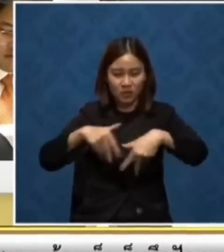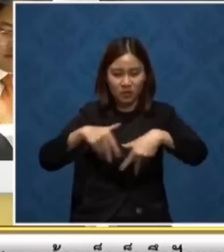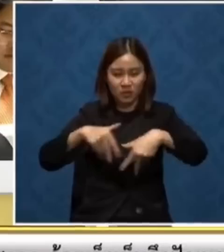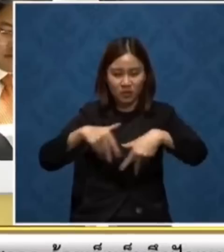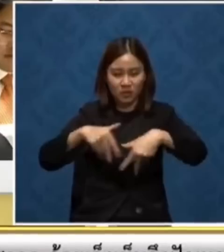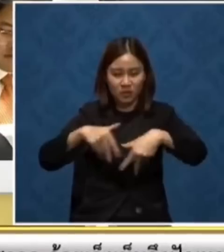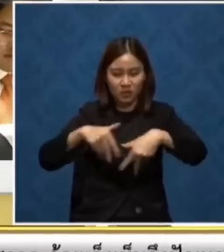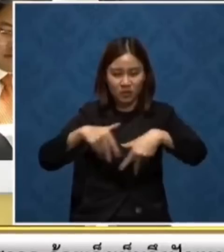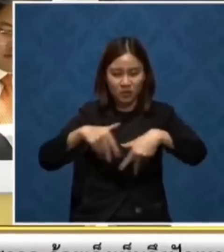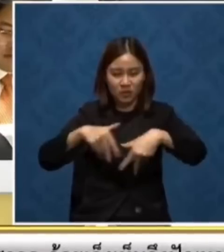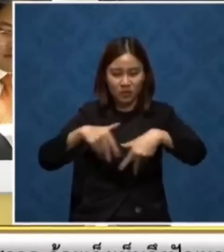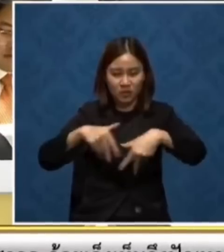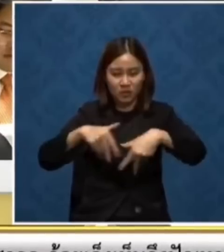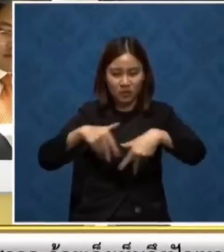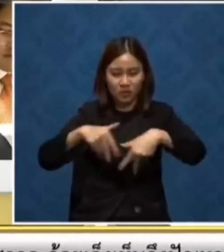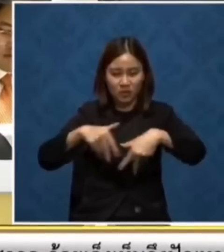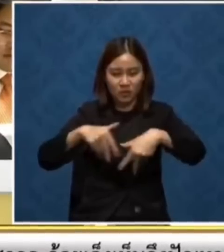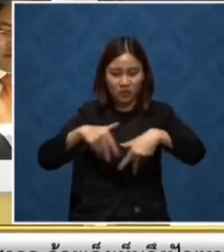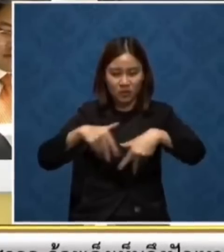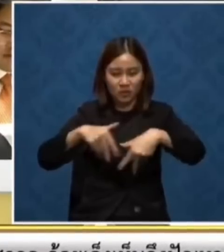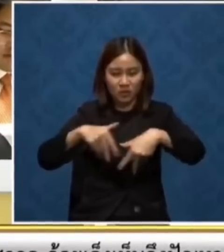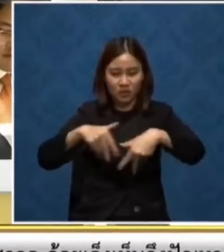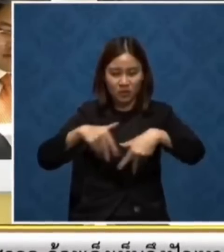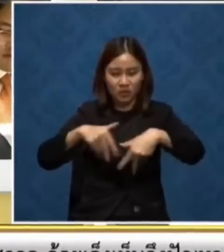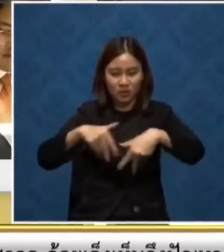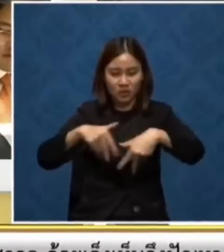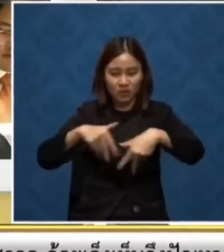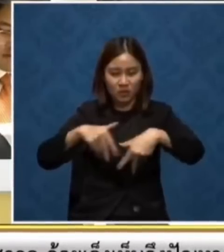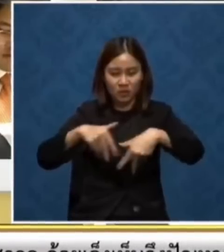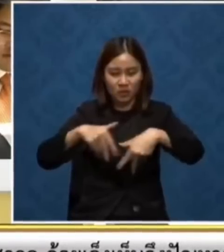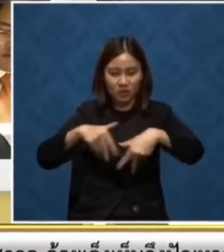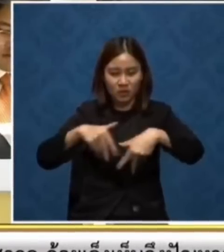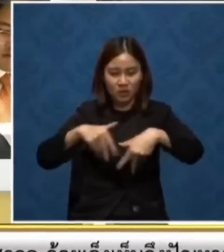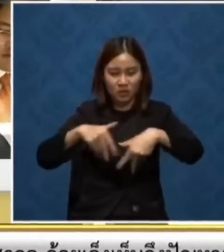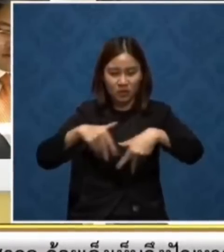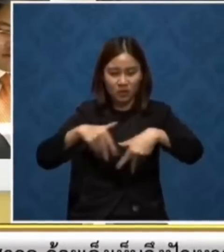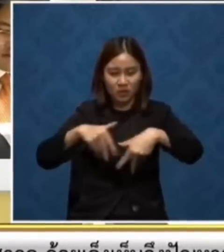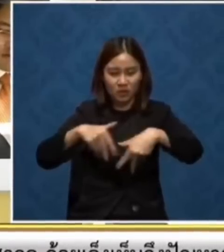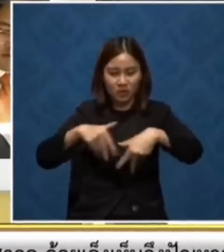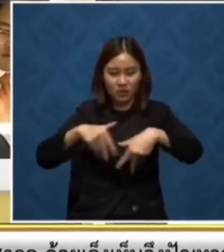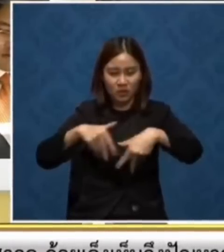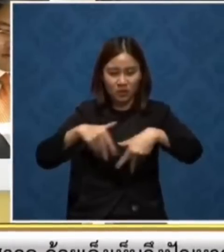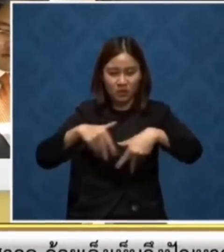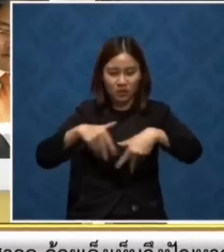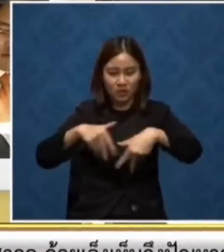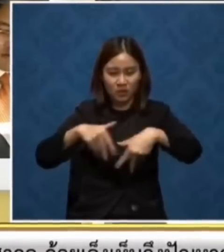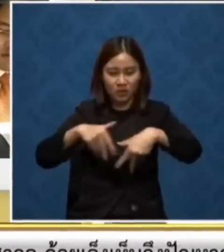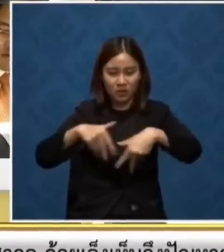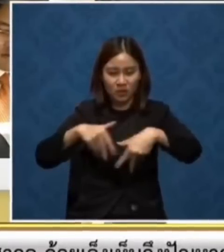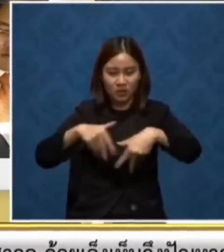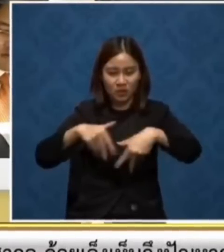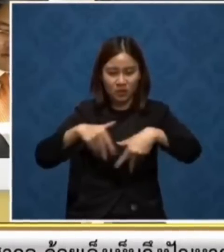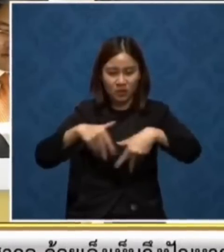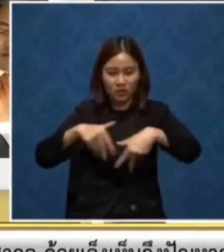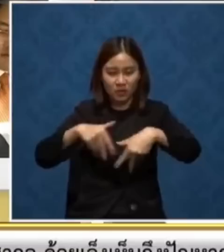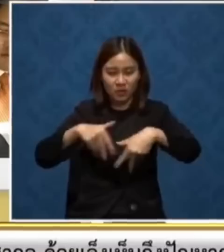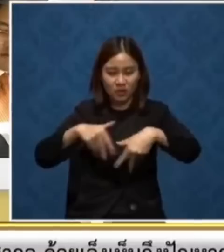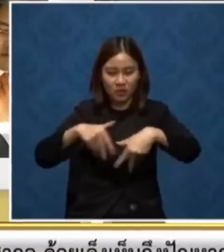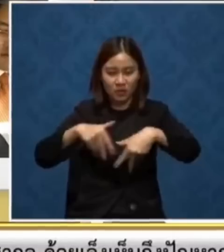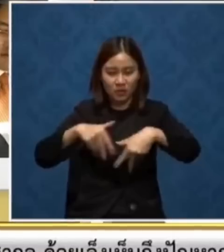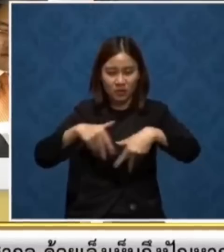ะระบายอากาศตลอดเวลาแค่พัดลมตัวเดียวนะครับค่าไฟที่เป็นอยู่เนี้ยเดือนนึง100